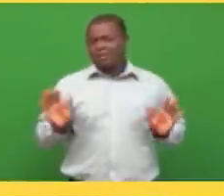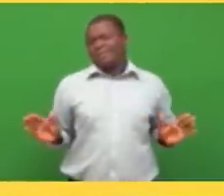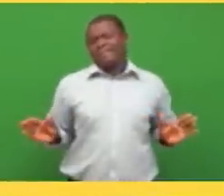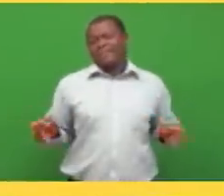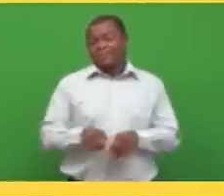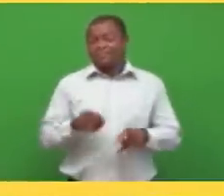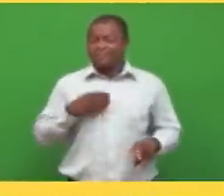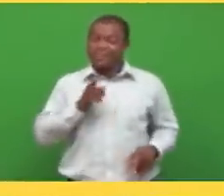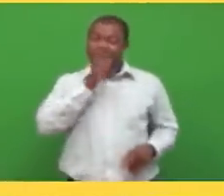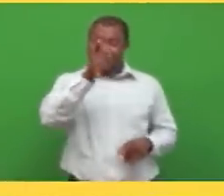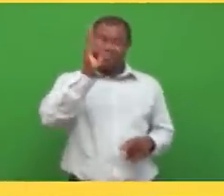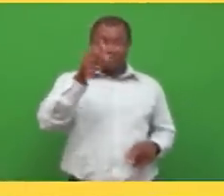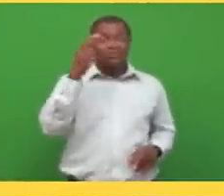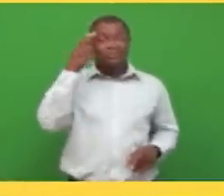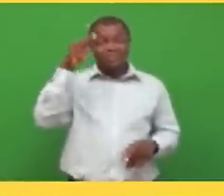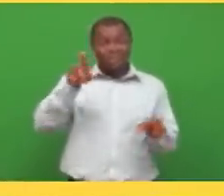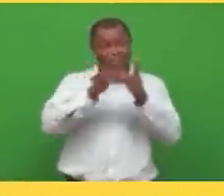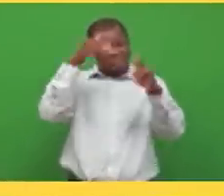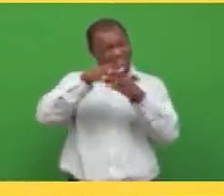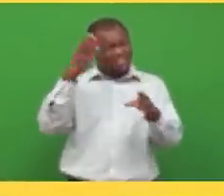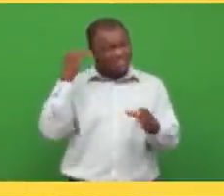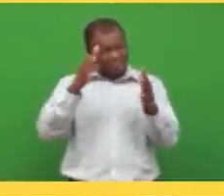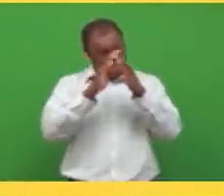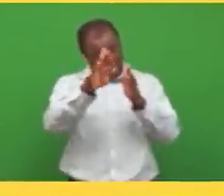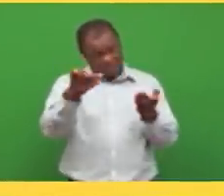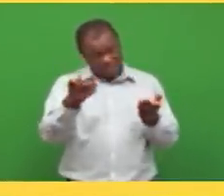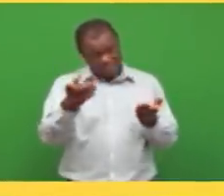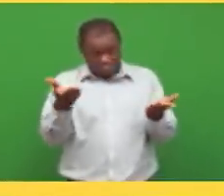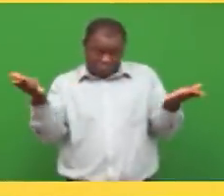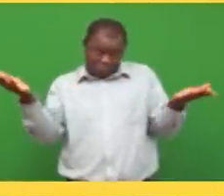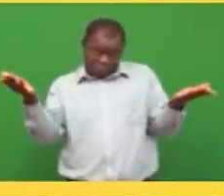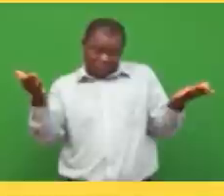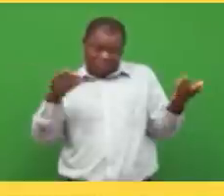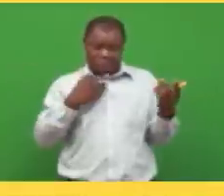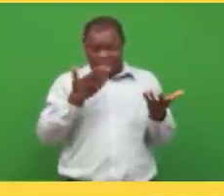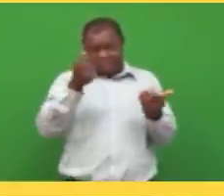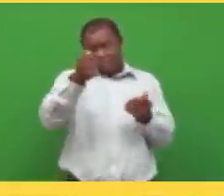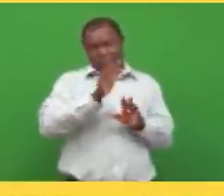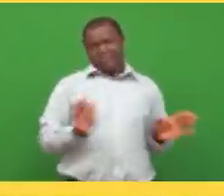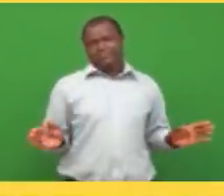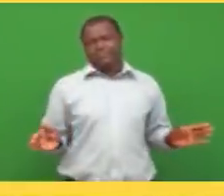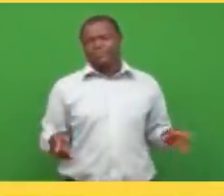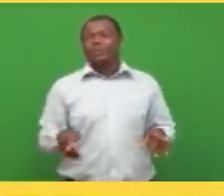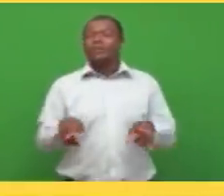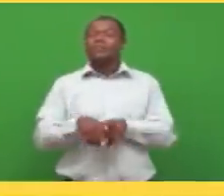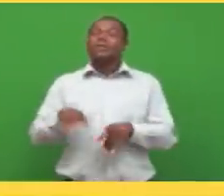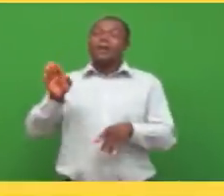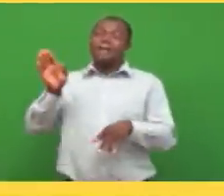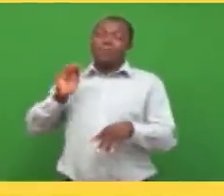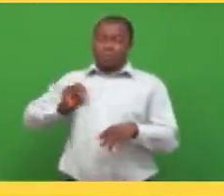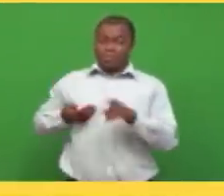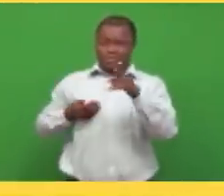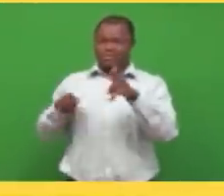hero jira kufuka kana kuwaridza zviri kuitika kwenyu here regai nimbotorwa kusandadzokera kuchikoa nomboya kwauri murora iwewe mukadzi kana waenda kumunin'ina